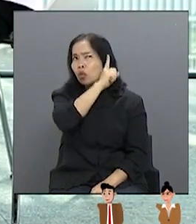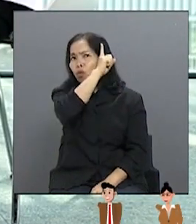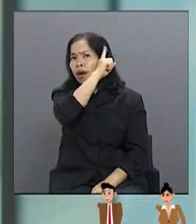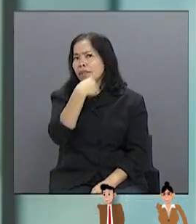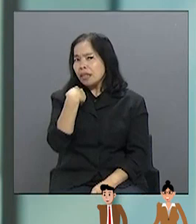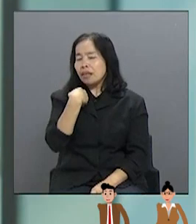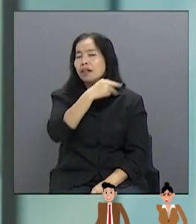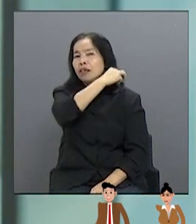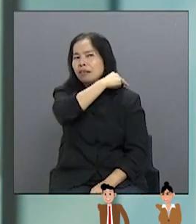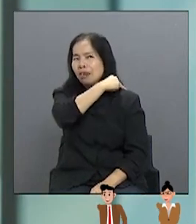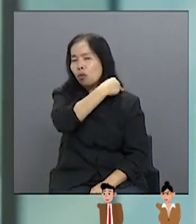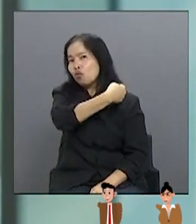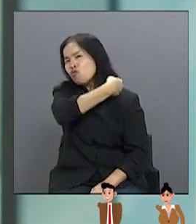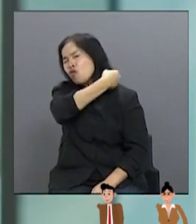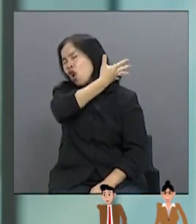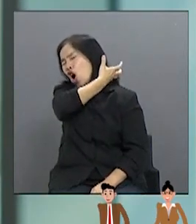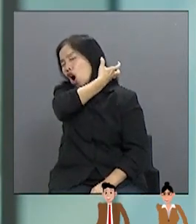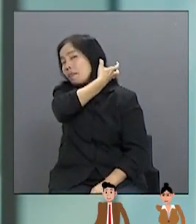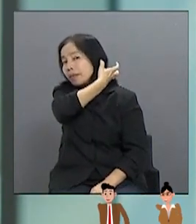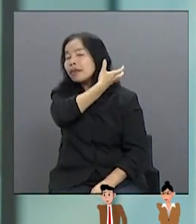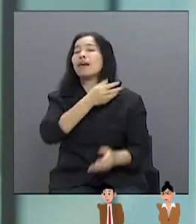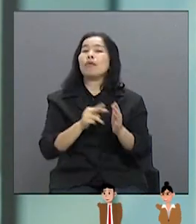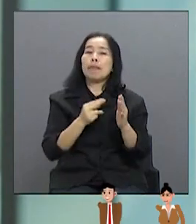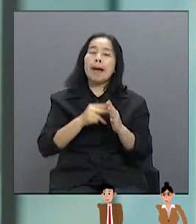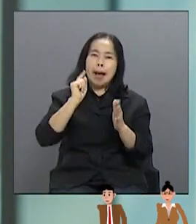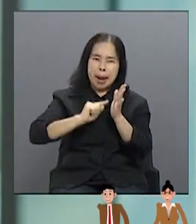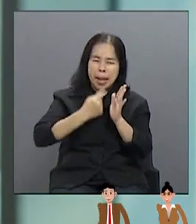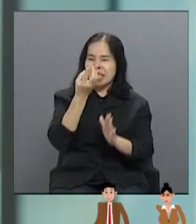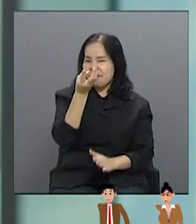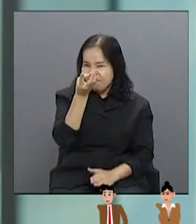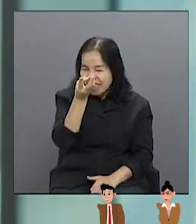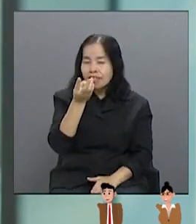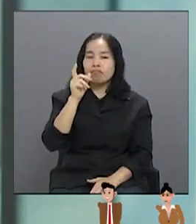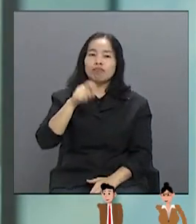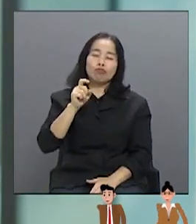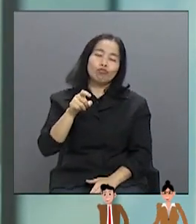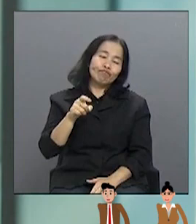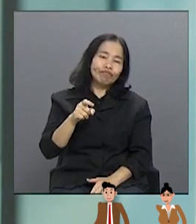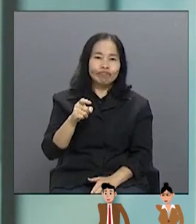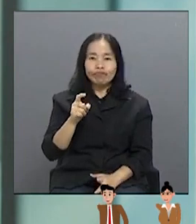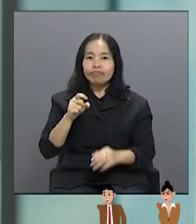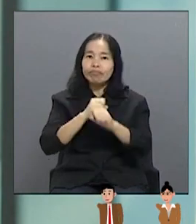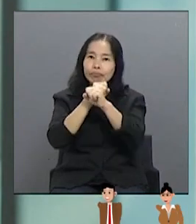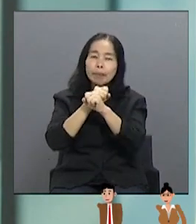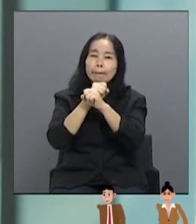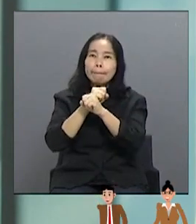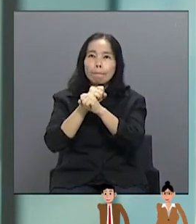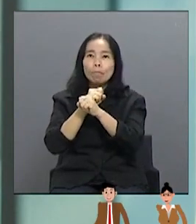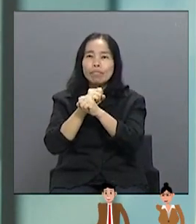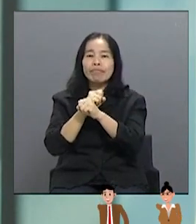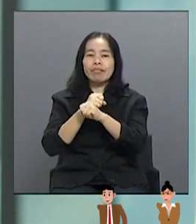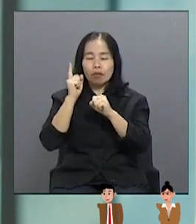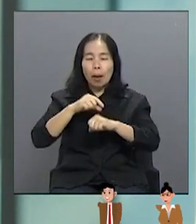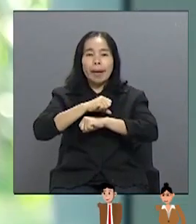ราคลึงเนี่ยมันไปสะท้อนหรือไป ใช่ ตึงหรือเจ็บส่วนอื่นด้วย ใช่ค่ะกดแล้วมันสะท้อนไปที่อื่น อ๋อ